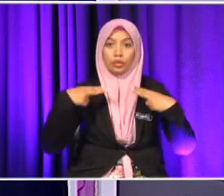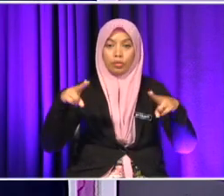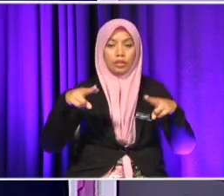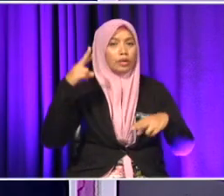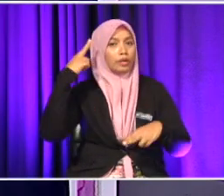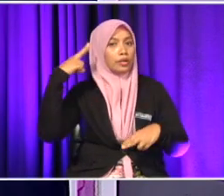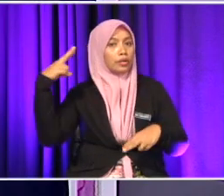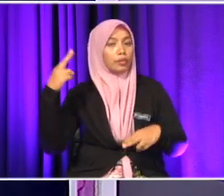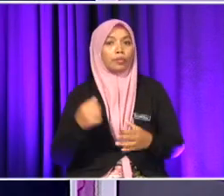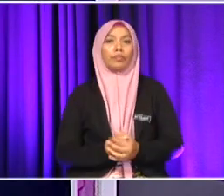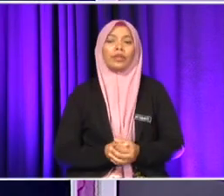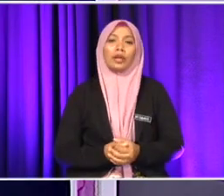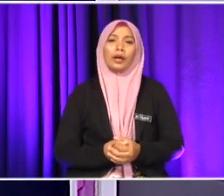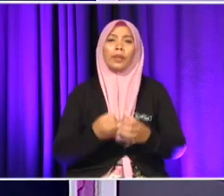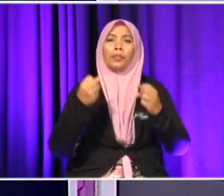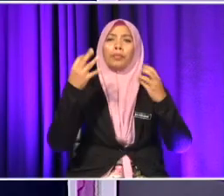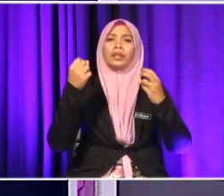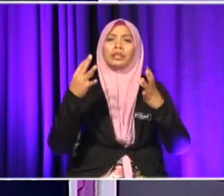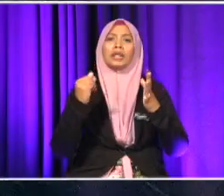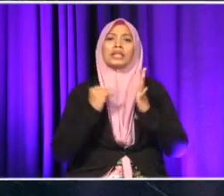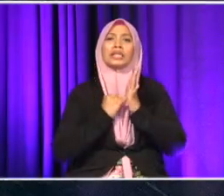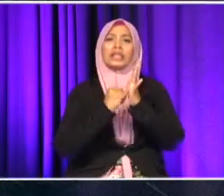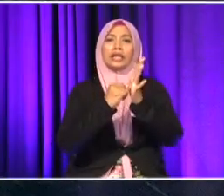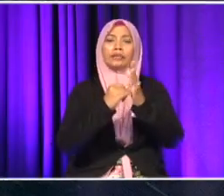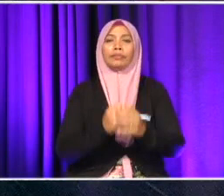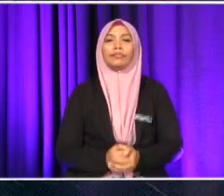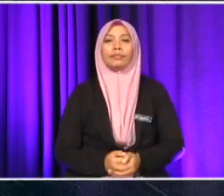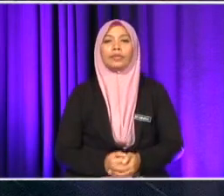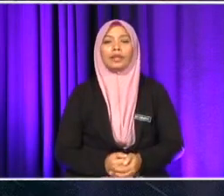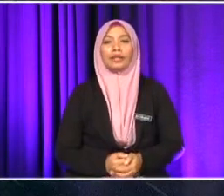iklan yang ada betul kombinasi sosial itu